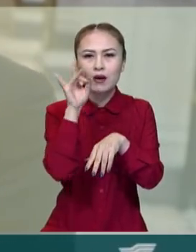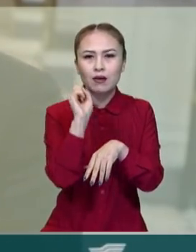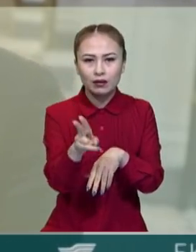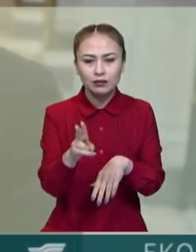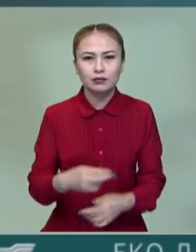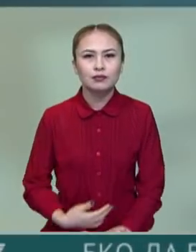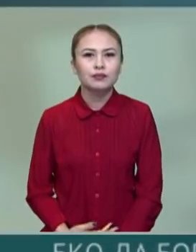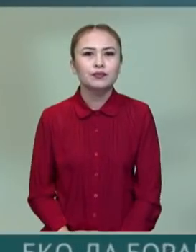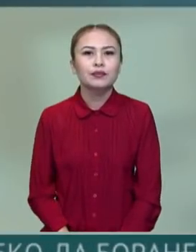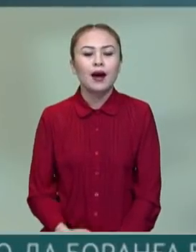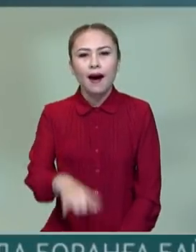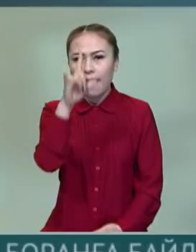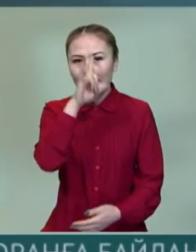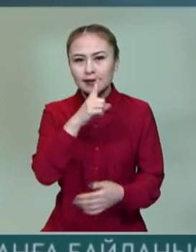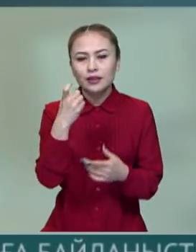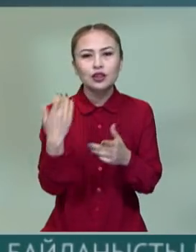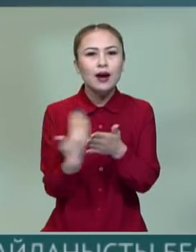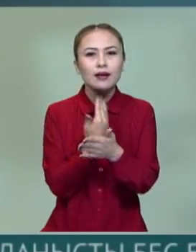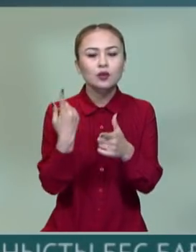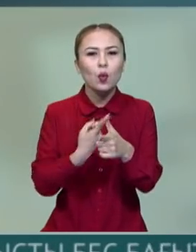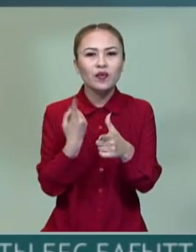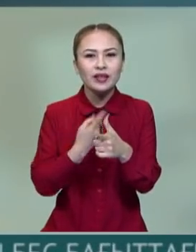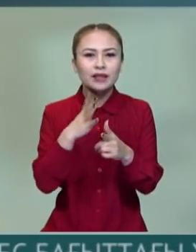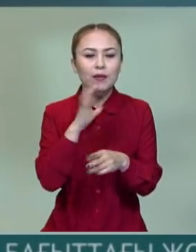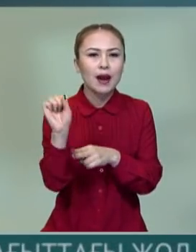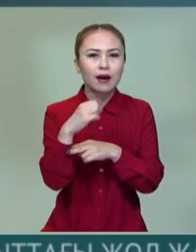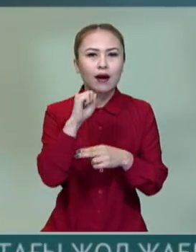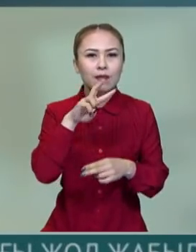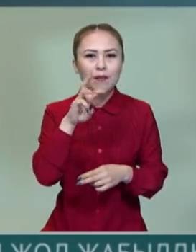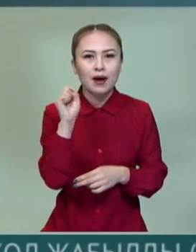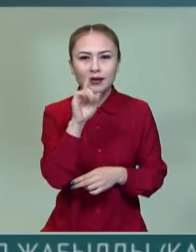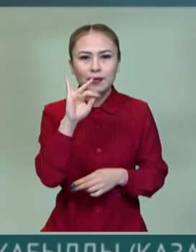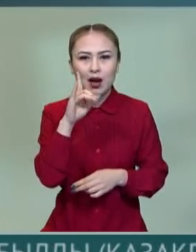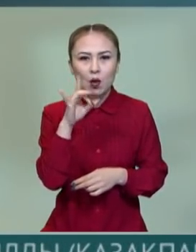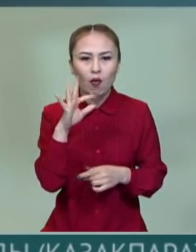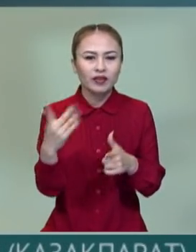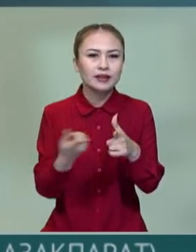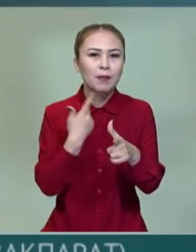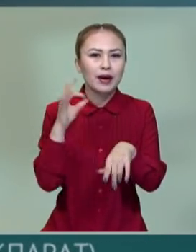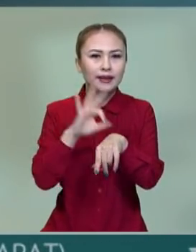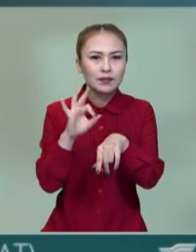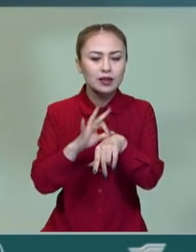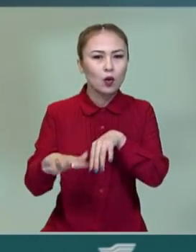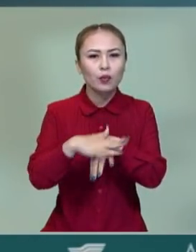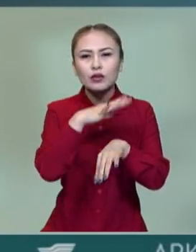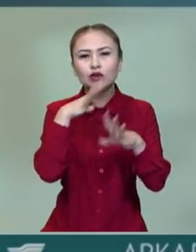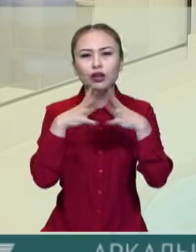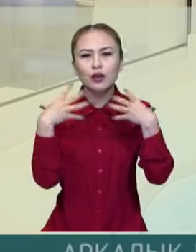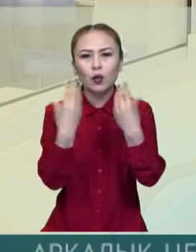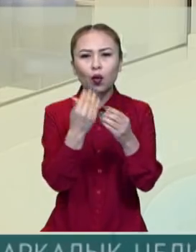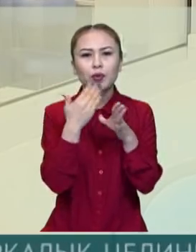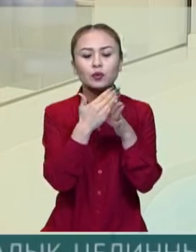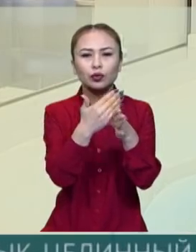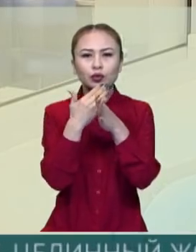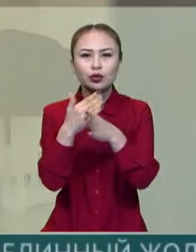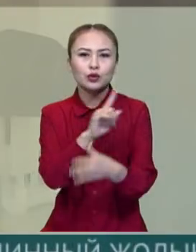тұр. Қазақстанның жүз жаңа есімі жобасының жеңімпазы Алмаз Ибрагимов репродуктолог маман. Еліміздегі көптеген